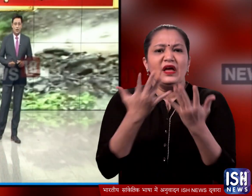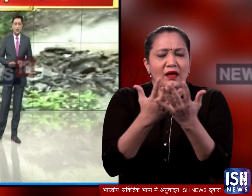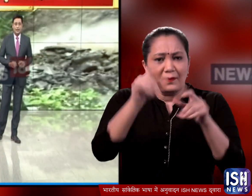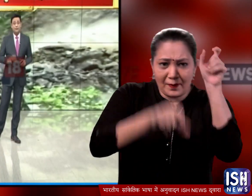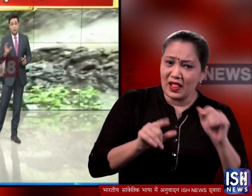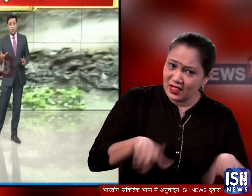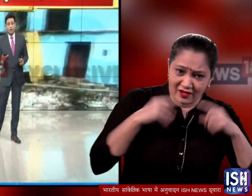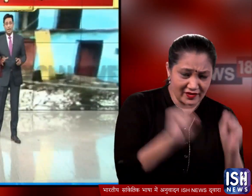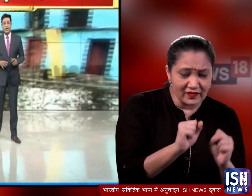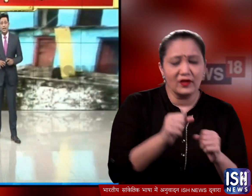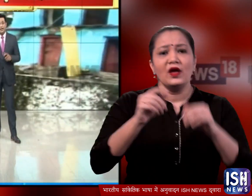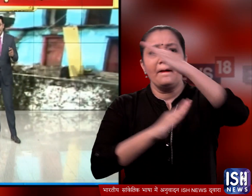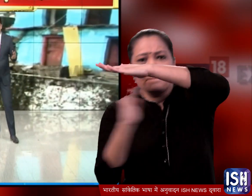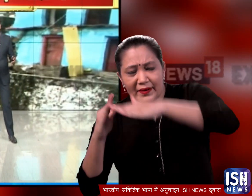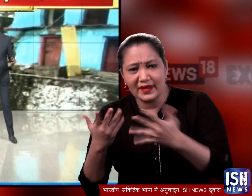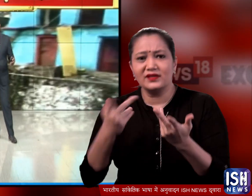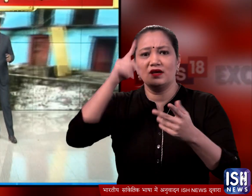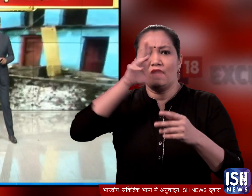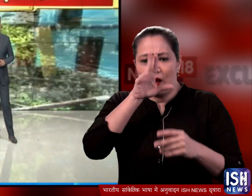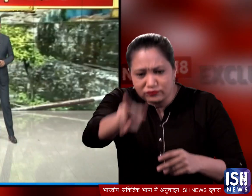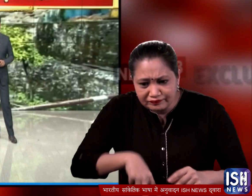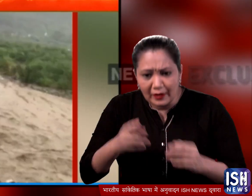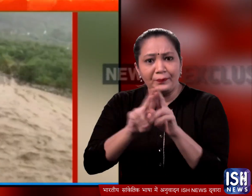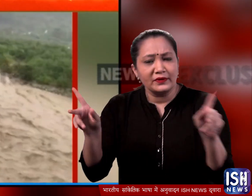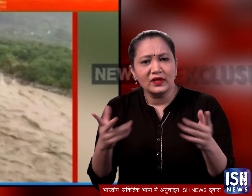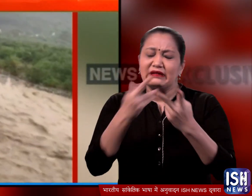नुकसान हुआ। कहीं पुल टूट गया, कहीं रेल की पटरियां उखड़ गईं,